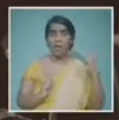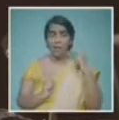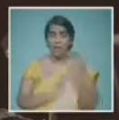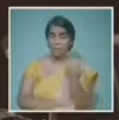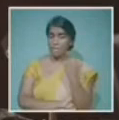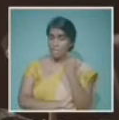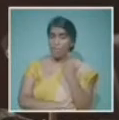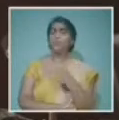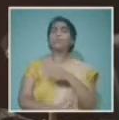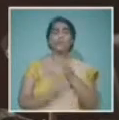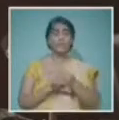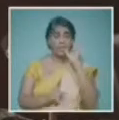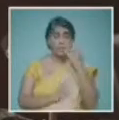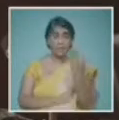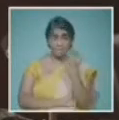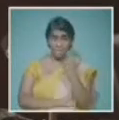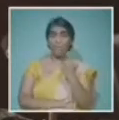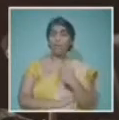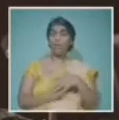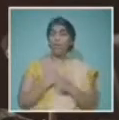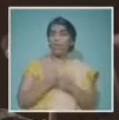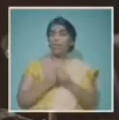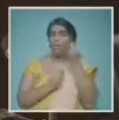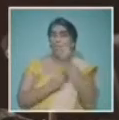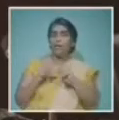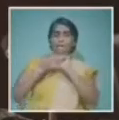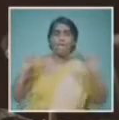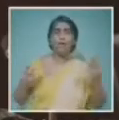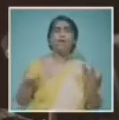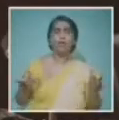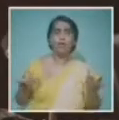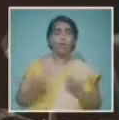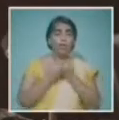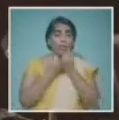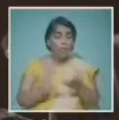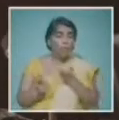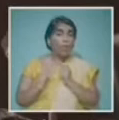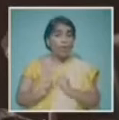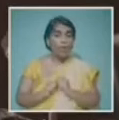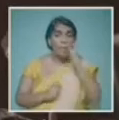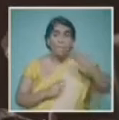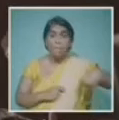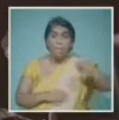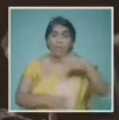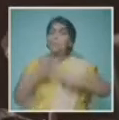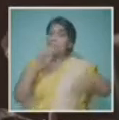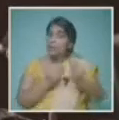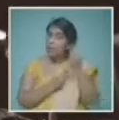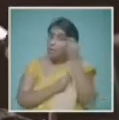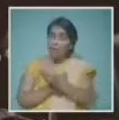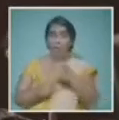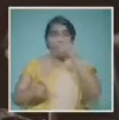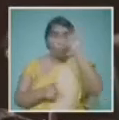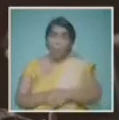බලය ජනාධිපතිවරයාට විදායක බලයත් උත්පාදනය කරන්නේ කොතනින්ද? ඒ බලයේ උපත නිර්මාණය කරන්නේ ජනතාවගේ ජනවරමි.